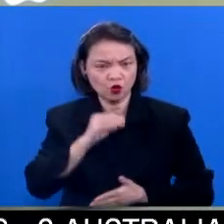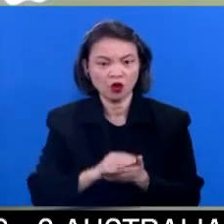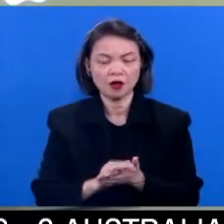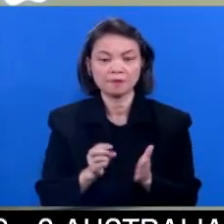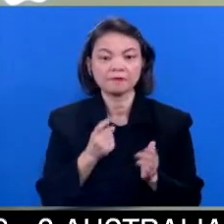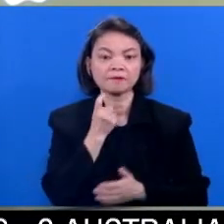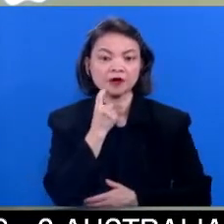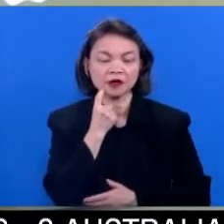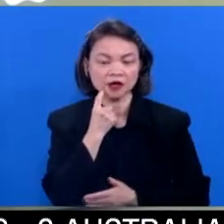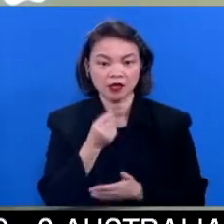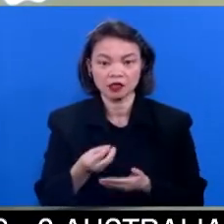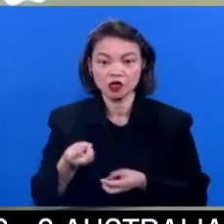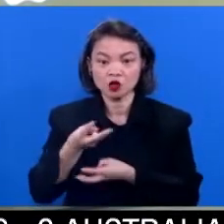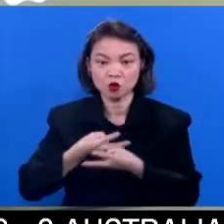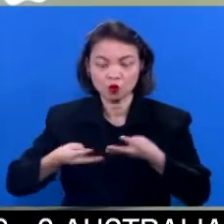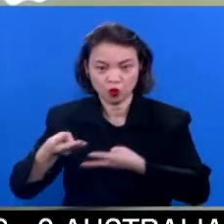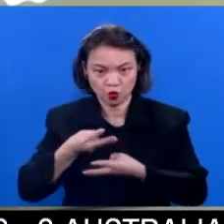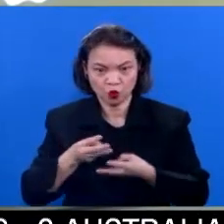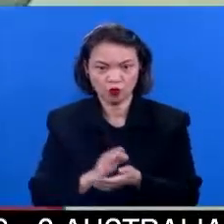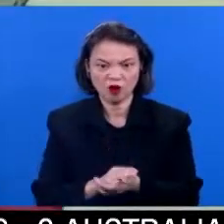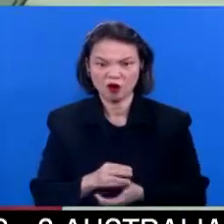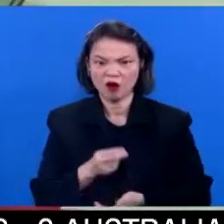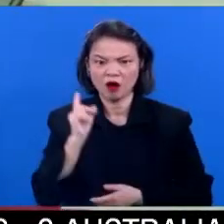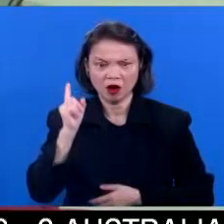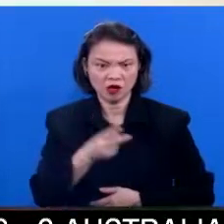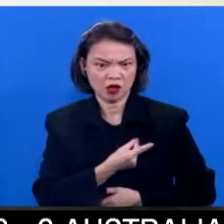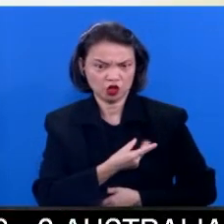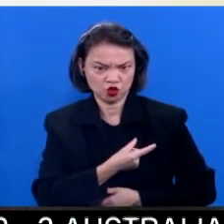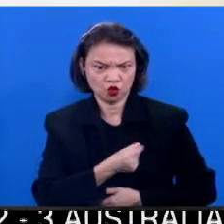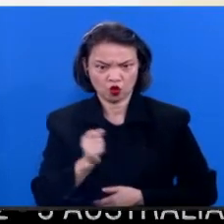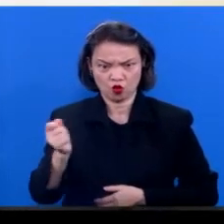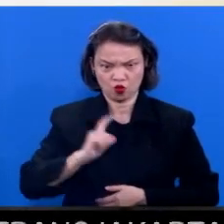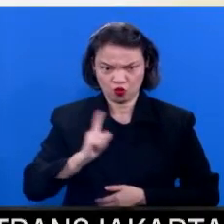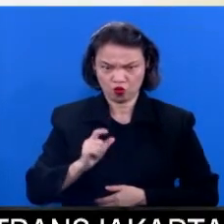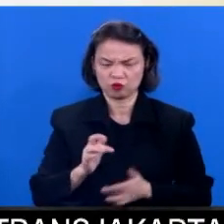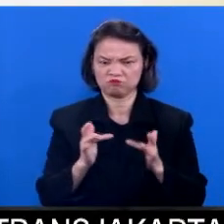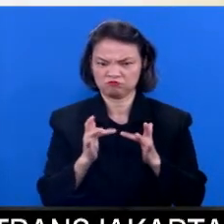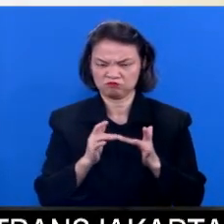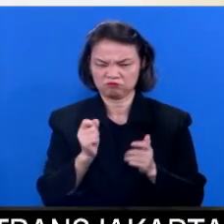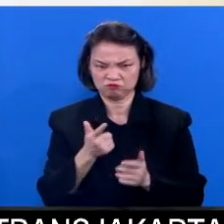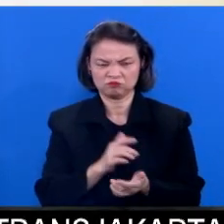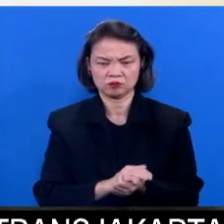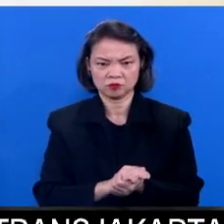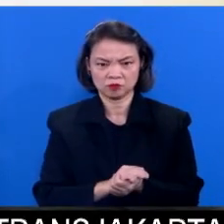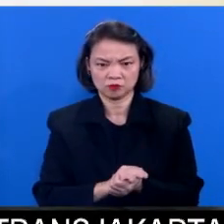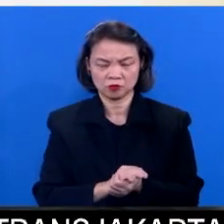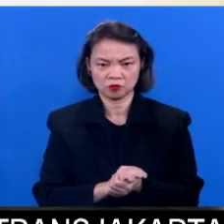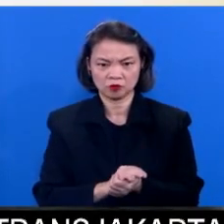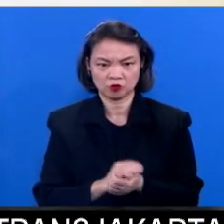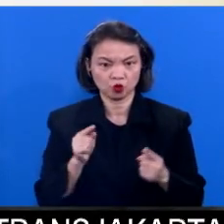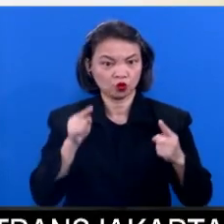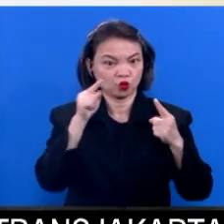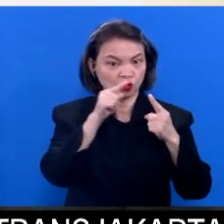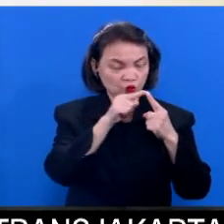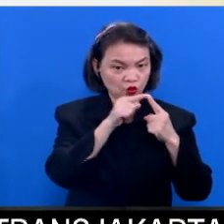yang baik, sehingga sering mengabaikan risiko di balik kemudahan tersebut. Mereka orientasinya lebih kepada digerakkan oleh